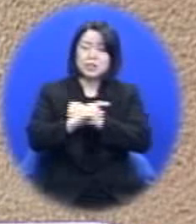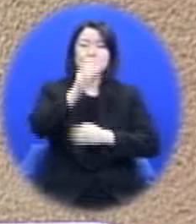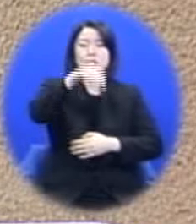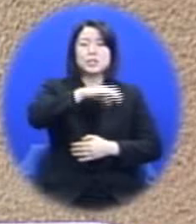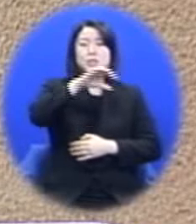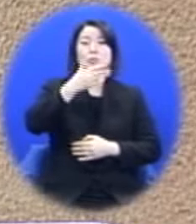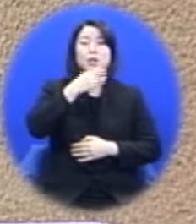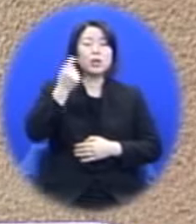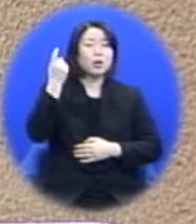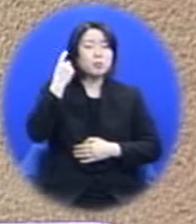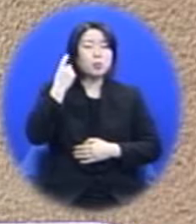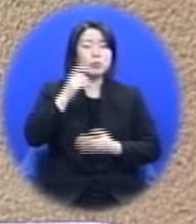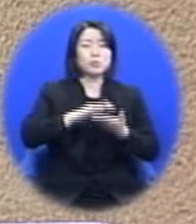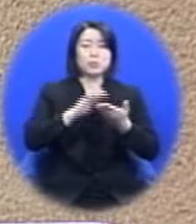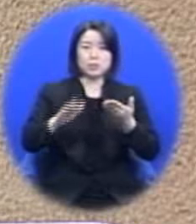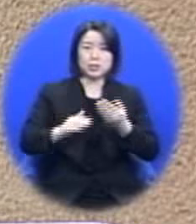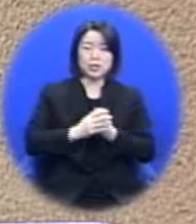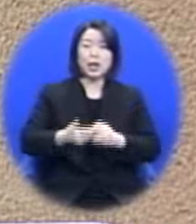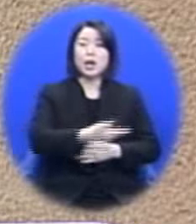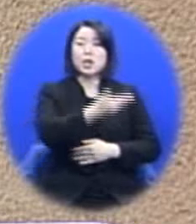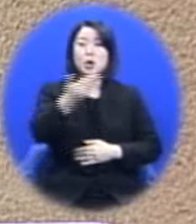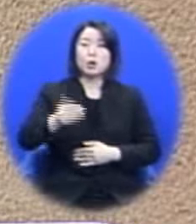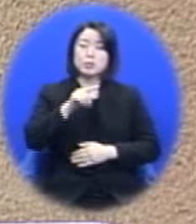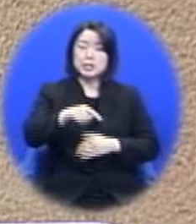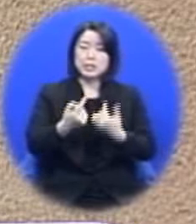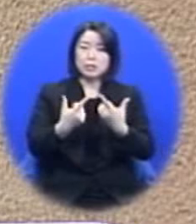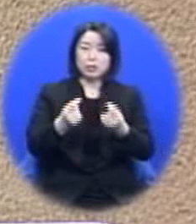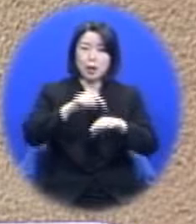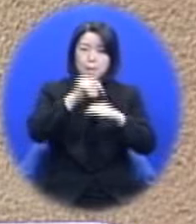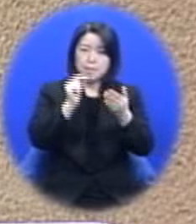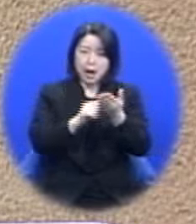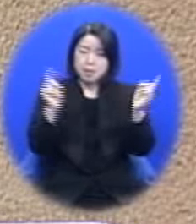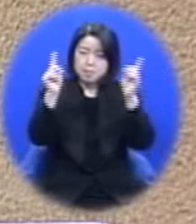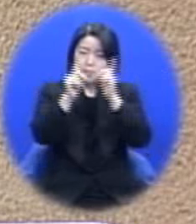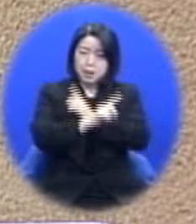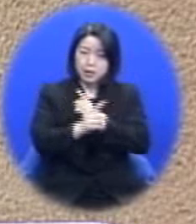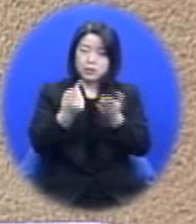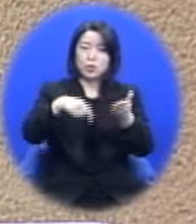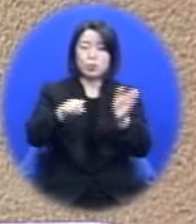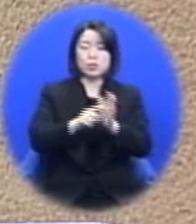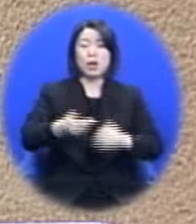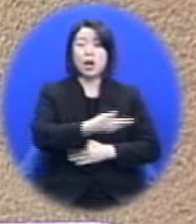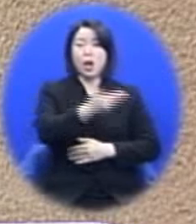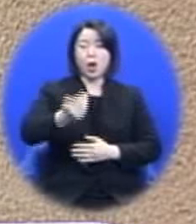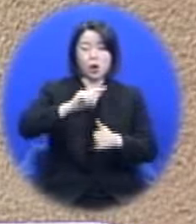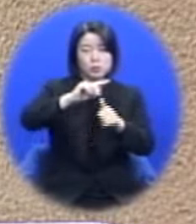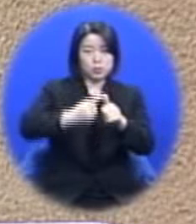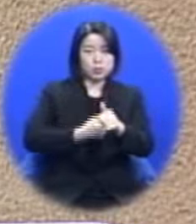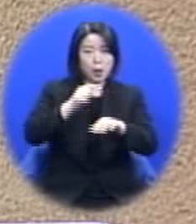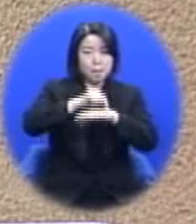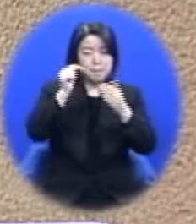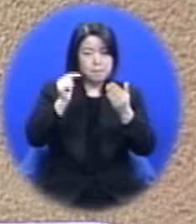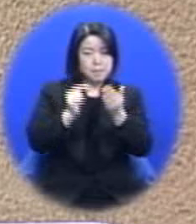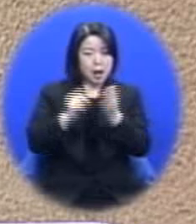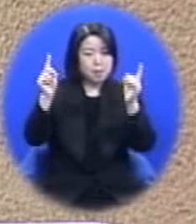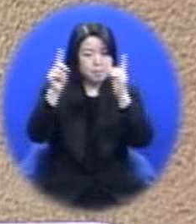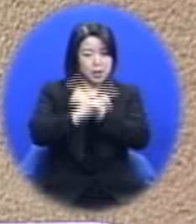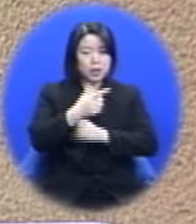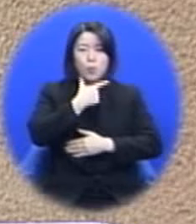복음입니다. 여러분, 여러분이 이렇게 마음이 바뀌려면 여러분 스스로가 마음이 바뀌기를 원해야